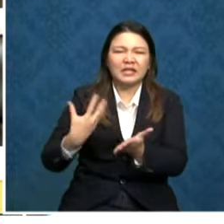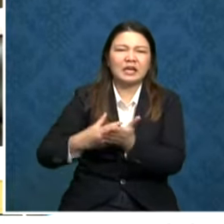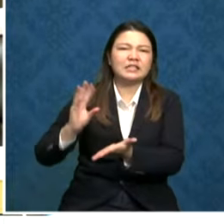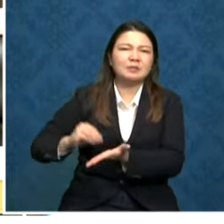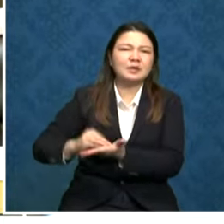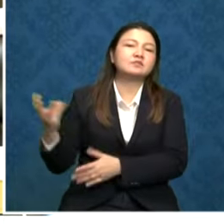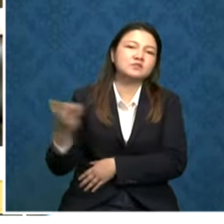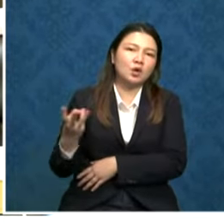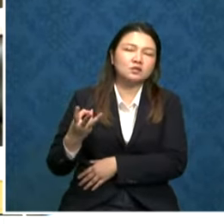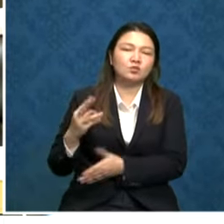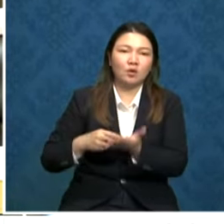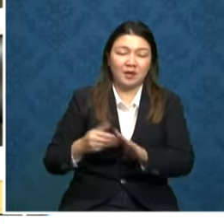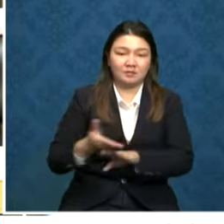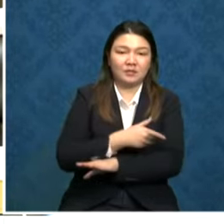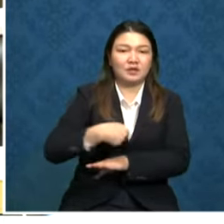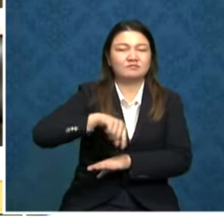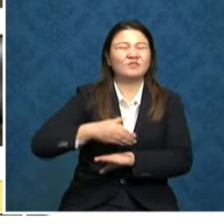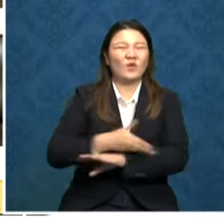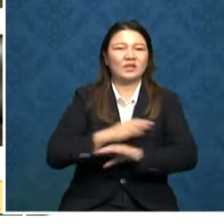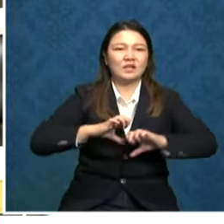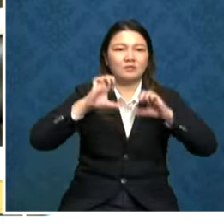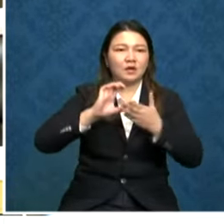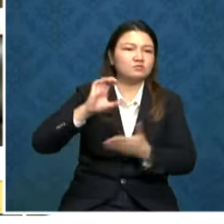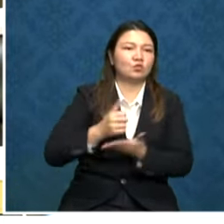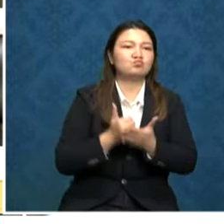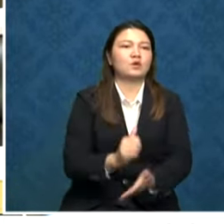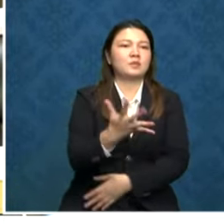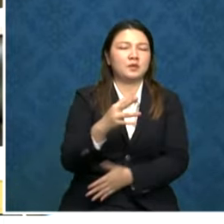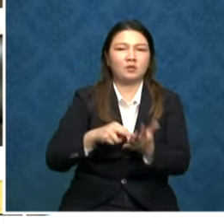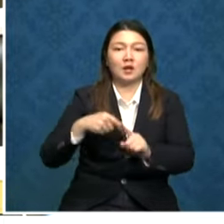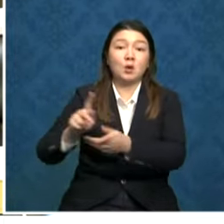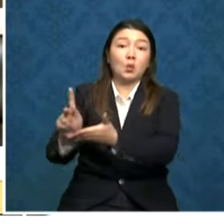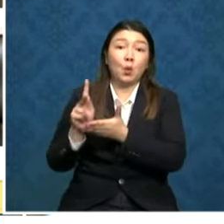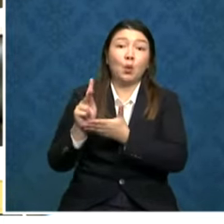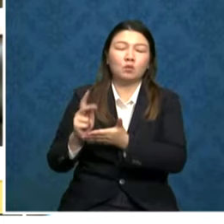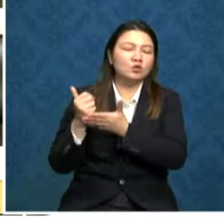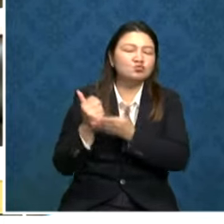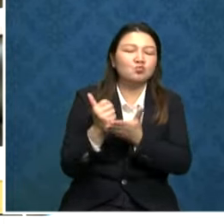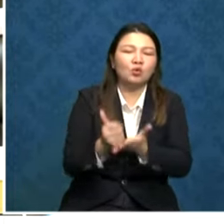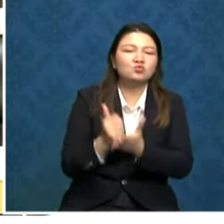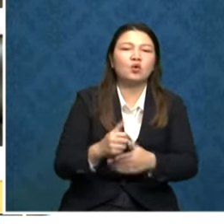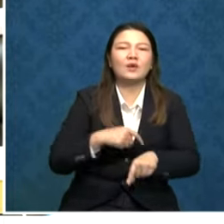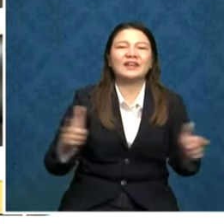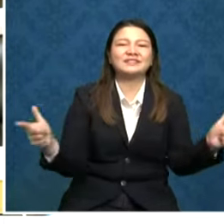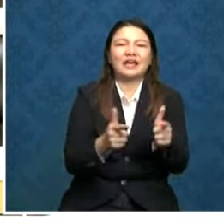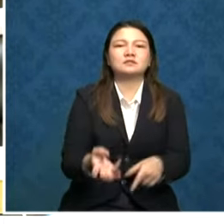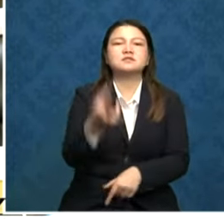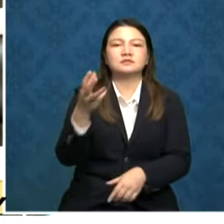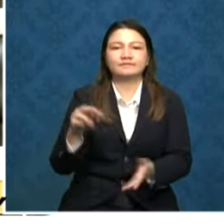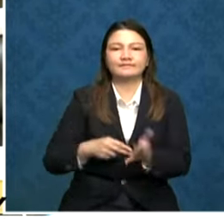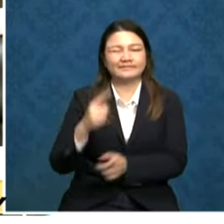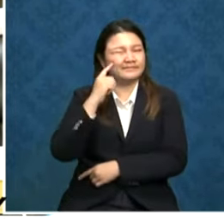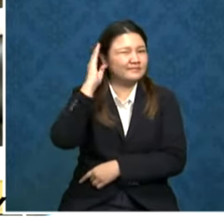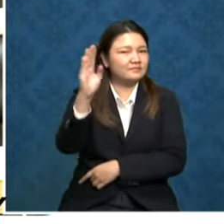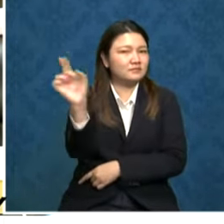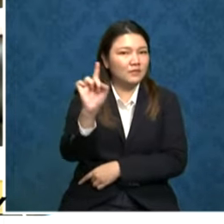ยาวเราไม่มีการลงทุนในเรื่องเหล่านี้ครับเราใช้วิธีการกู้มากระตุ้นเศรษฐกิจในระยะสั้นเพราะฉะนั้นสิ่งที่กำลังจะเกิดขึ้นคือผมเป็นห่วงว่าเราจะ